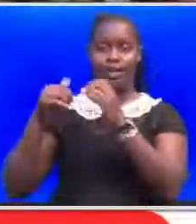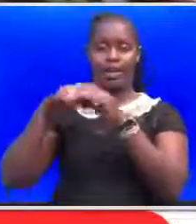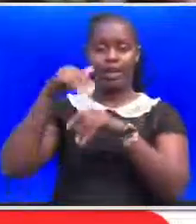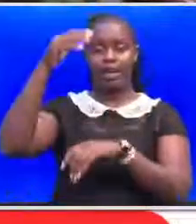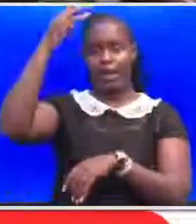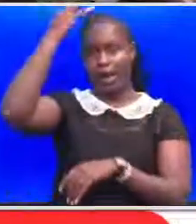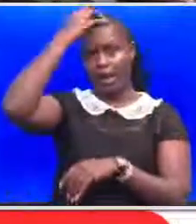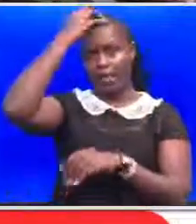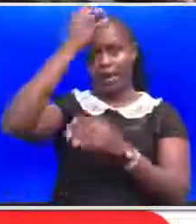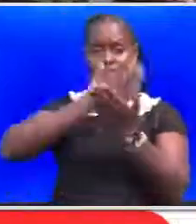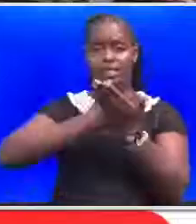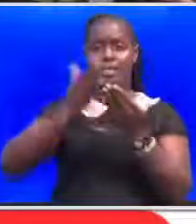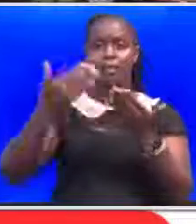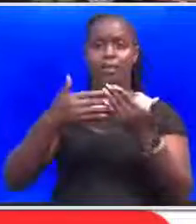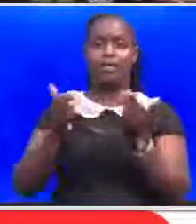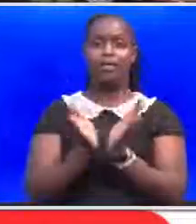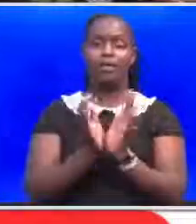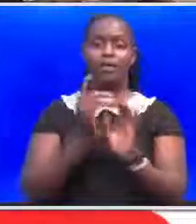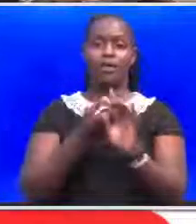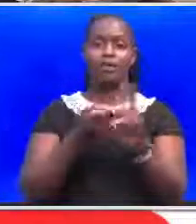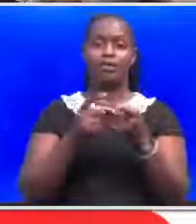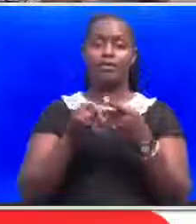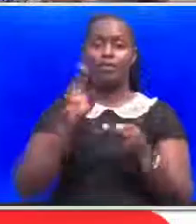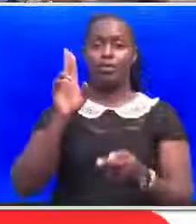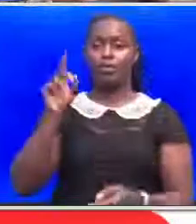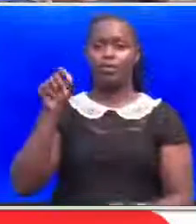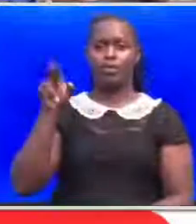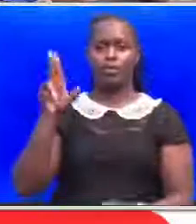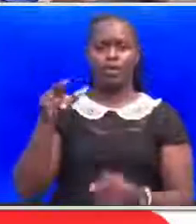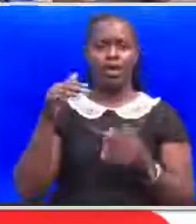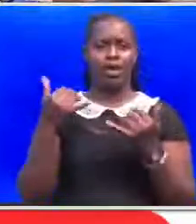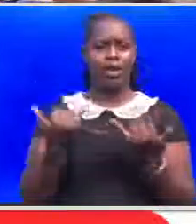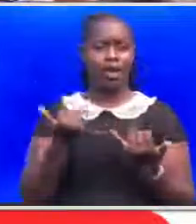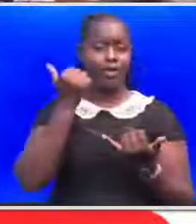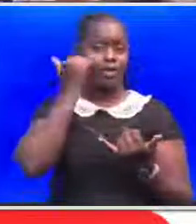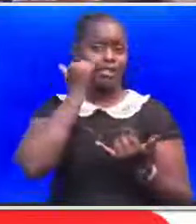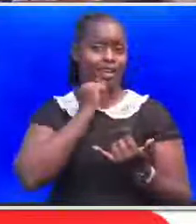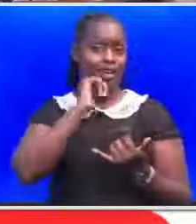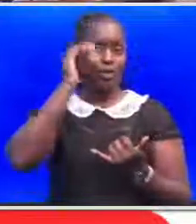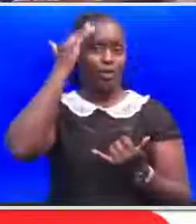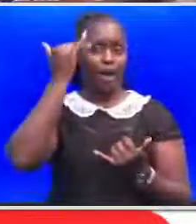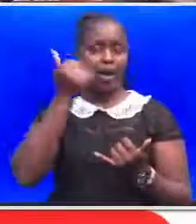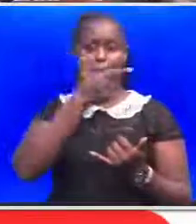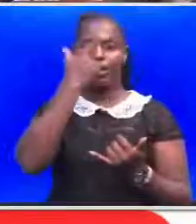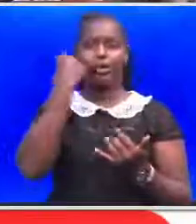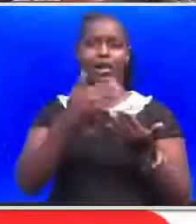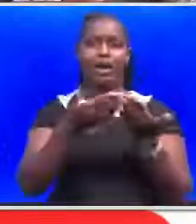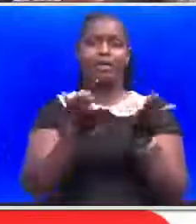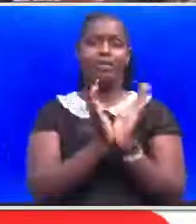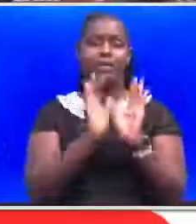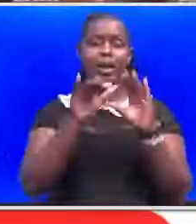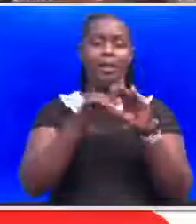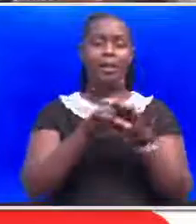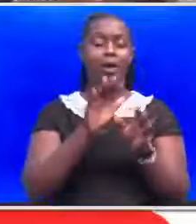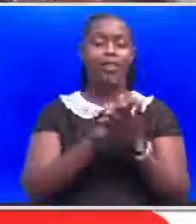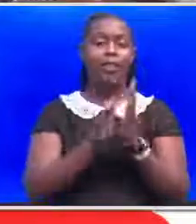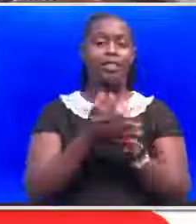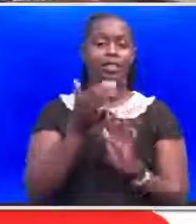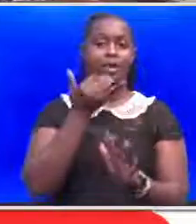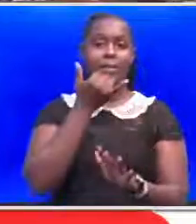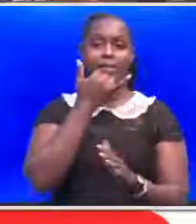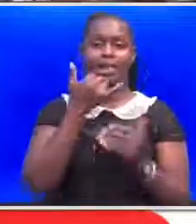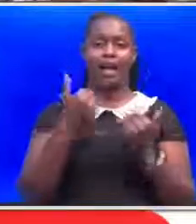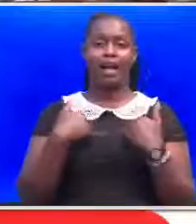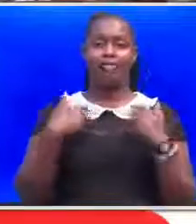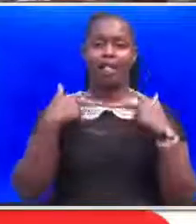ya familia kutoka kijiji cha Witu sasa wameibua hofu kuwa jamaa zao wasio na hatia wanakamatwa na kutekwa nyara